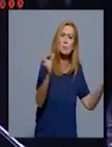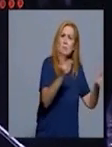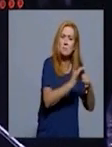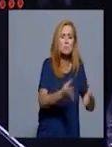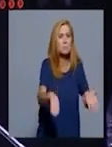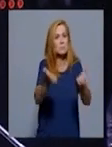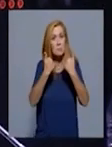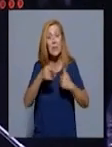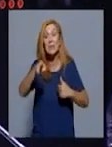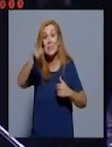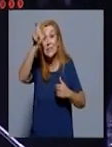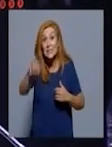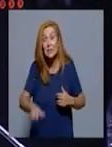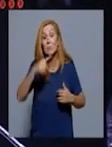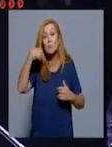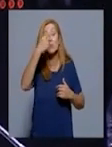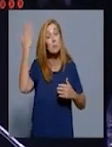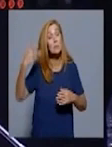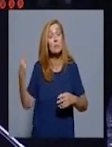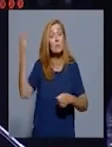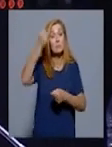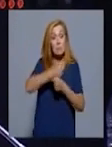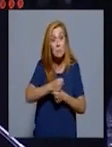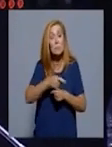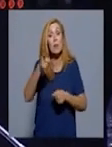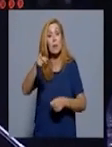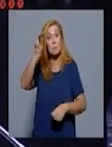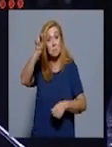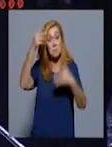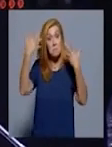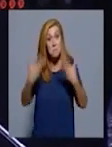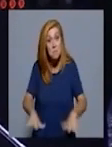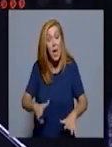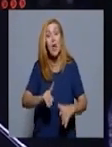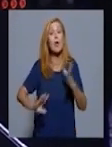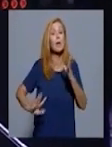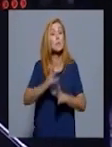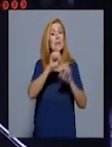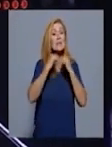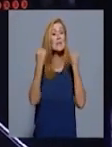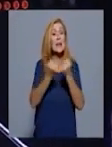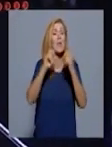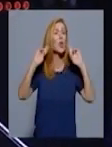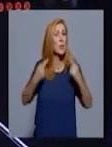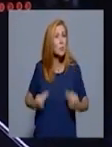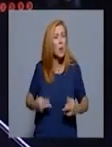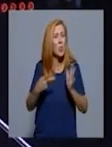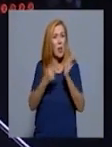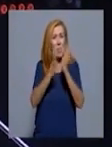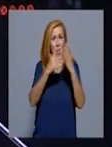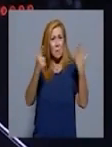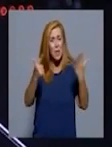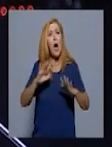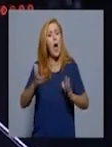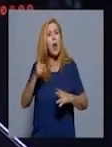είχατε δεσμευτεί προσωπικά σαν Πρωθυπουργός τόσο στο Αναπτυξιακό Συνέδριο της Ηπείρου το 2017, όσο και σε δημόσιες